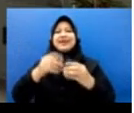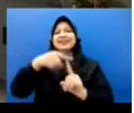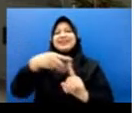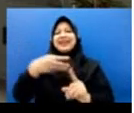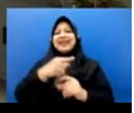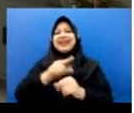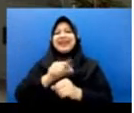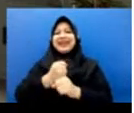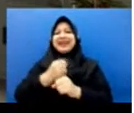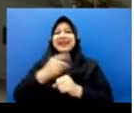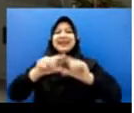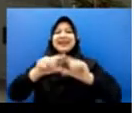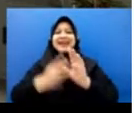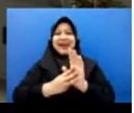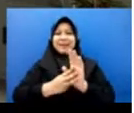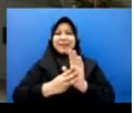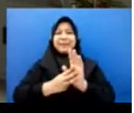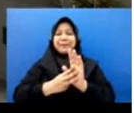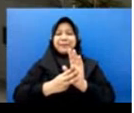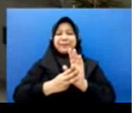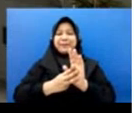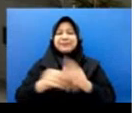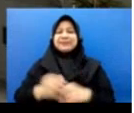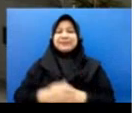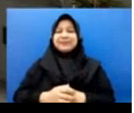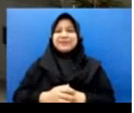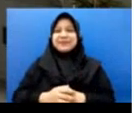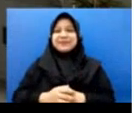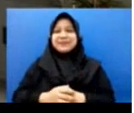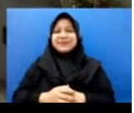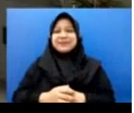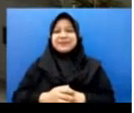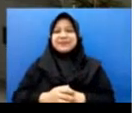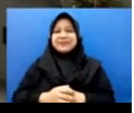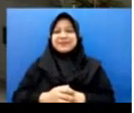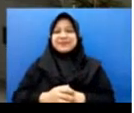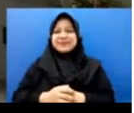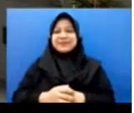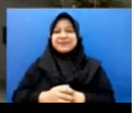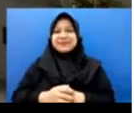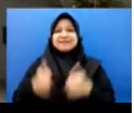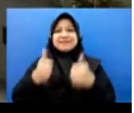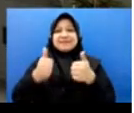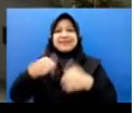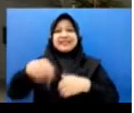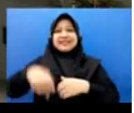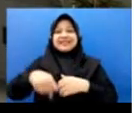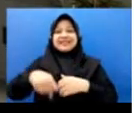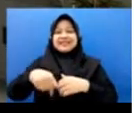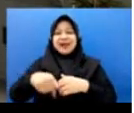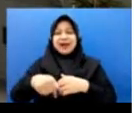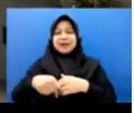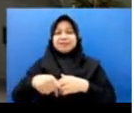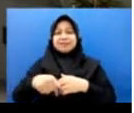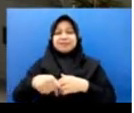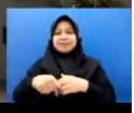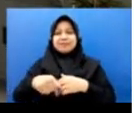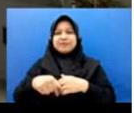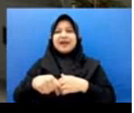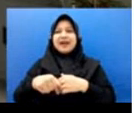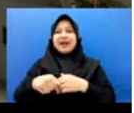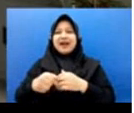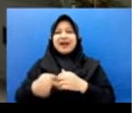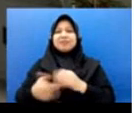program Semangat Guru ini, kemampuan non teknis dalam adaptasi teknologi. Baiklah, sekarang kita akan kembali lagi ke Bapak Adi Respati untuk